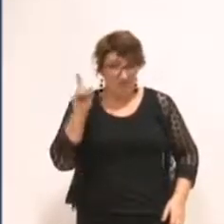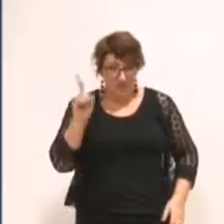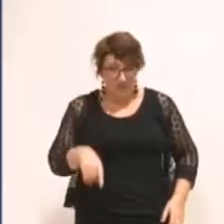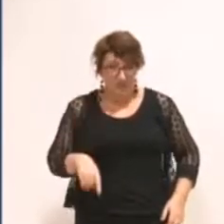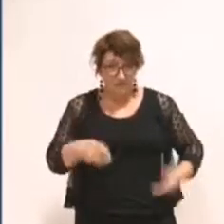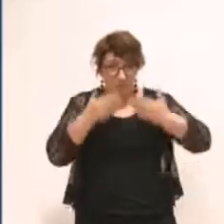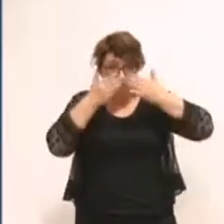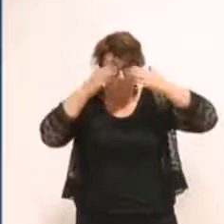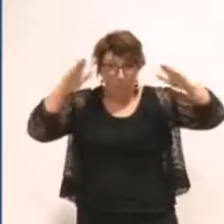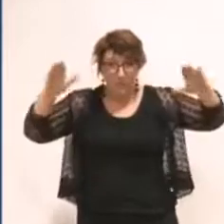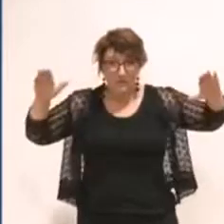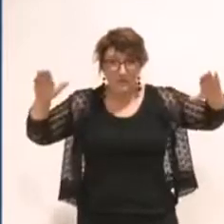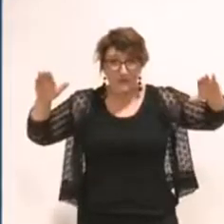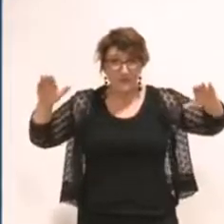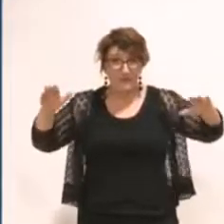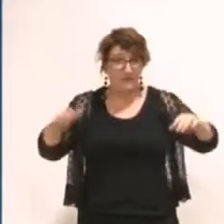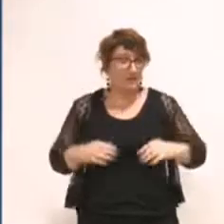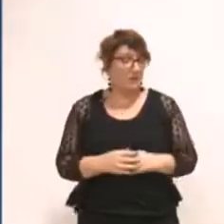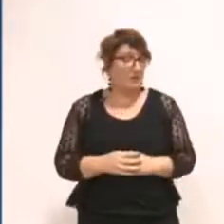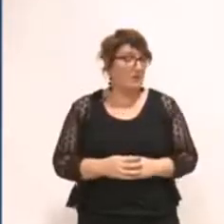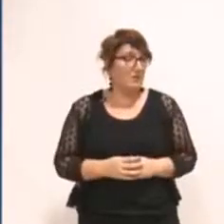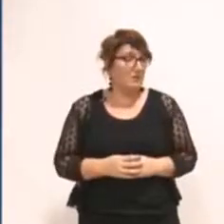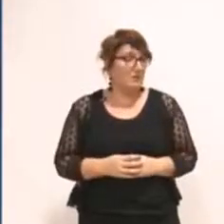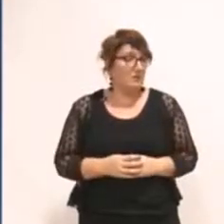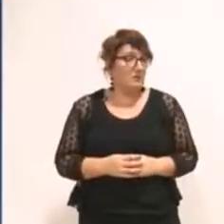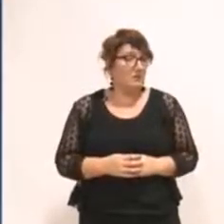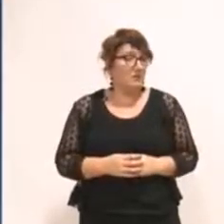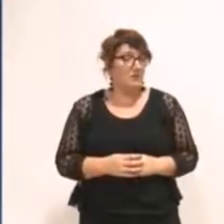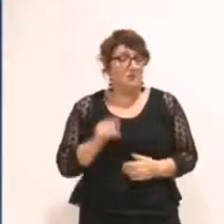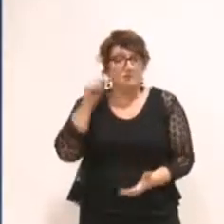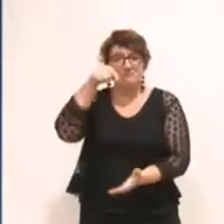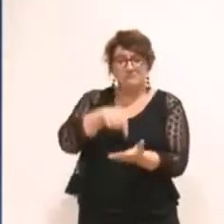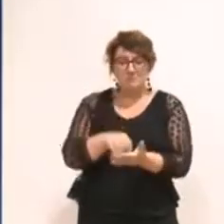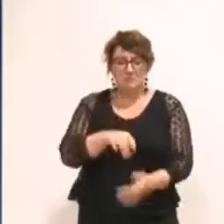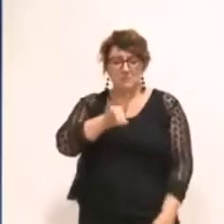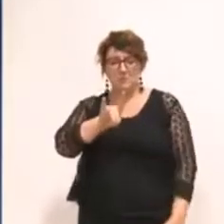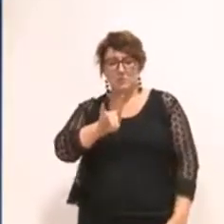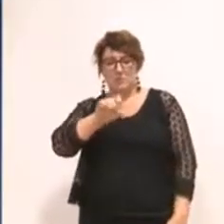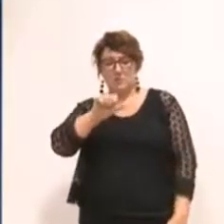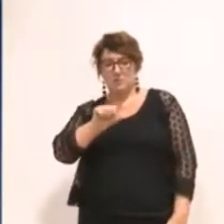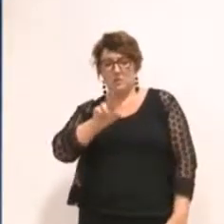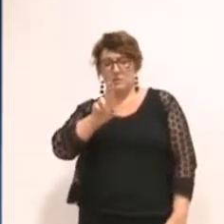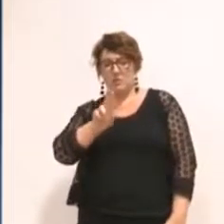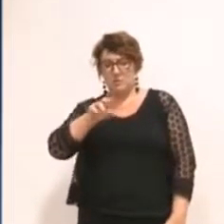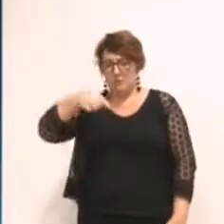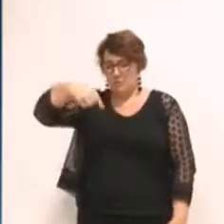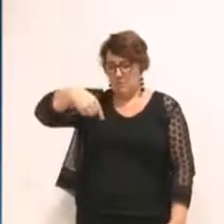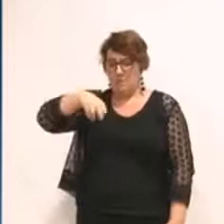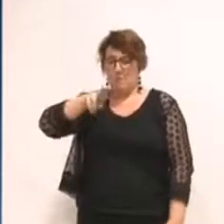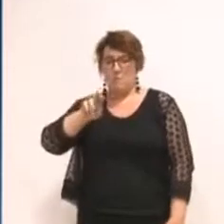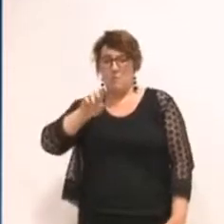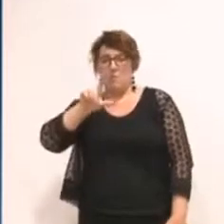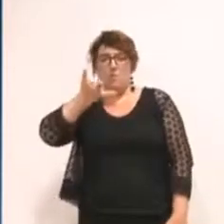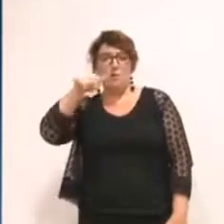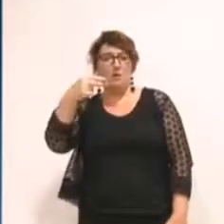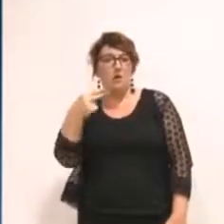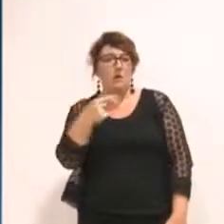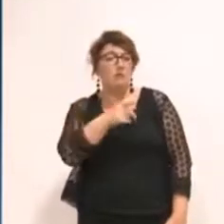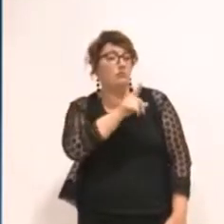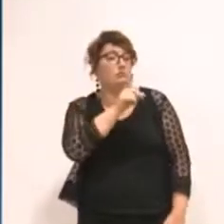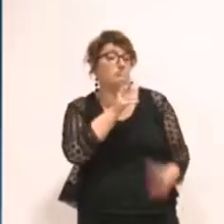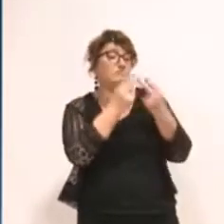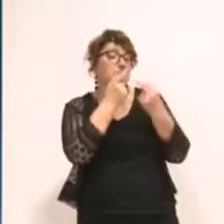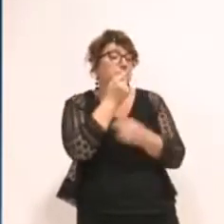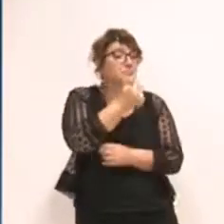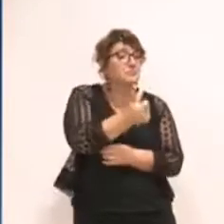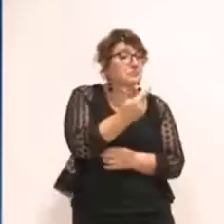questions-là. Hein. Sur Auquelin, vous ne nous avez pas dit grand-chose, mais en tout cas,